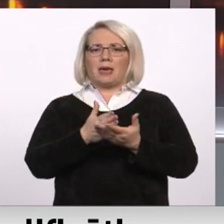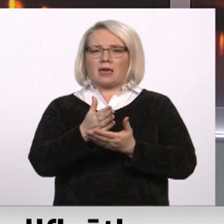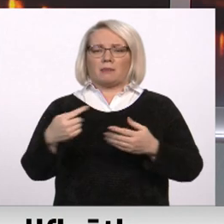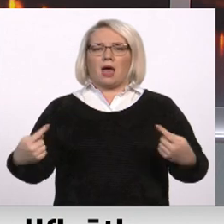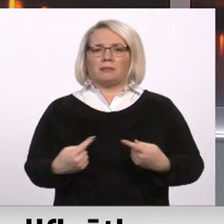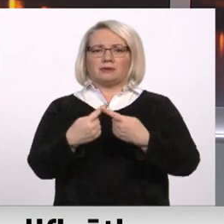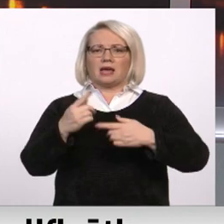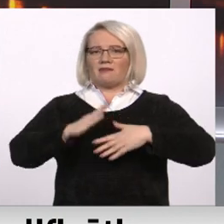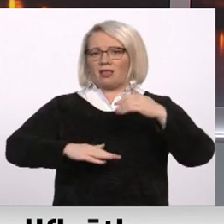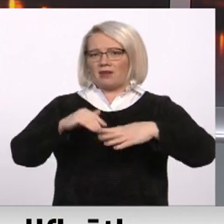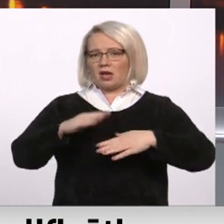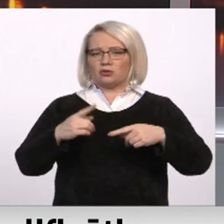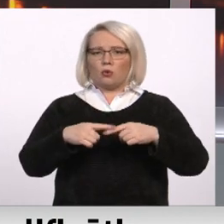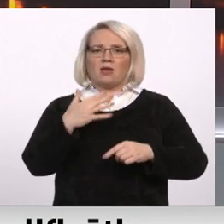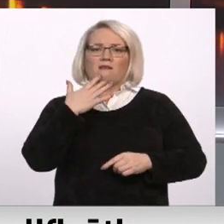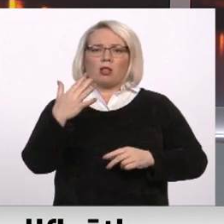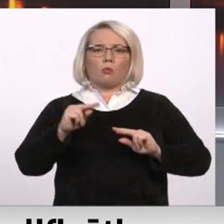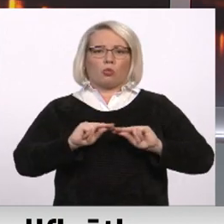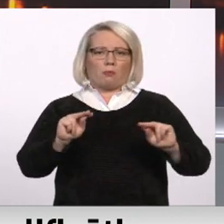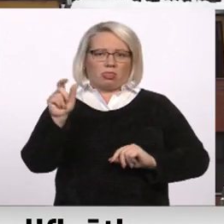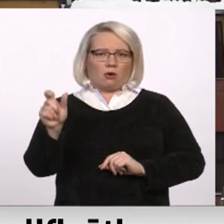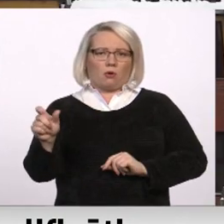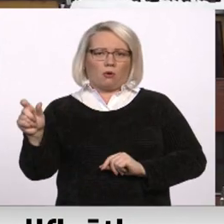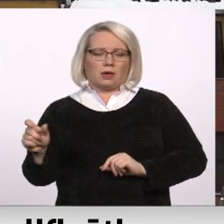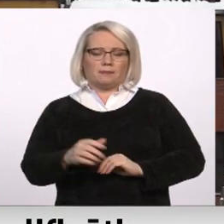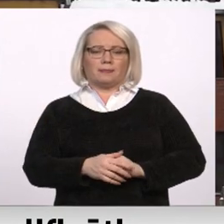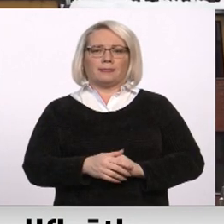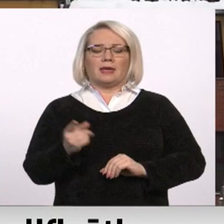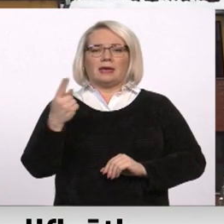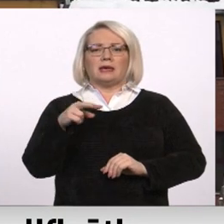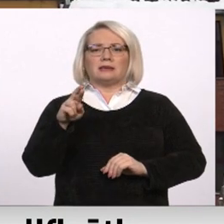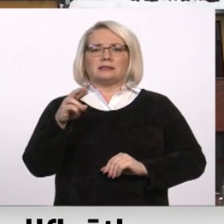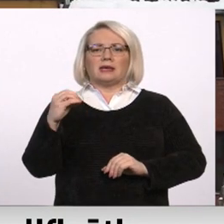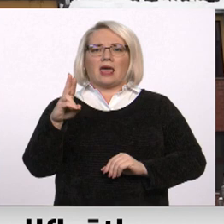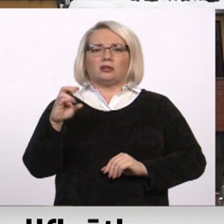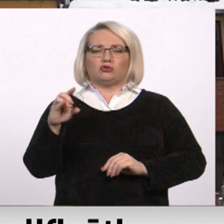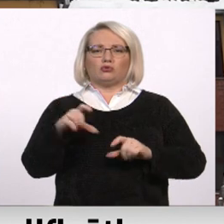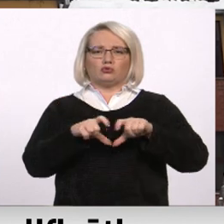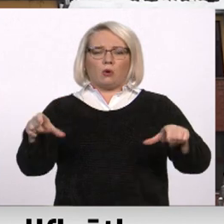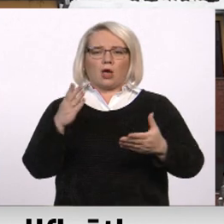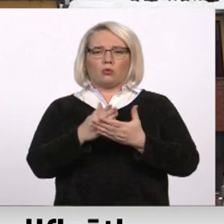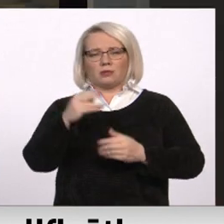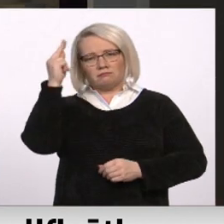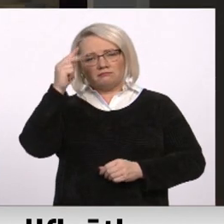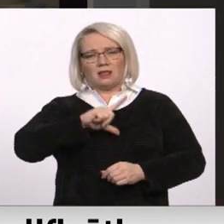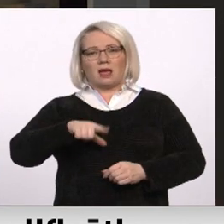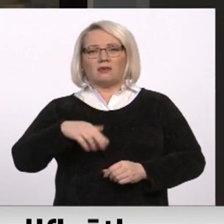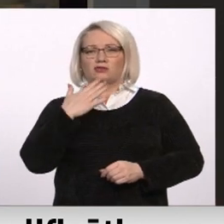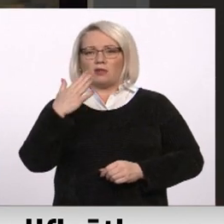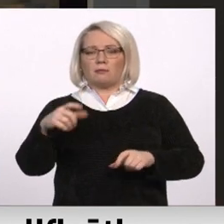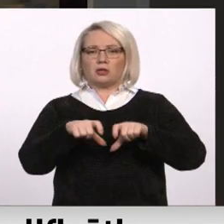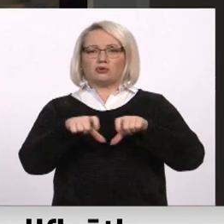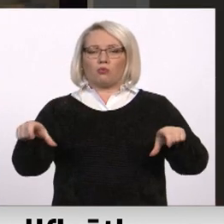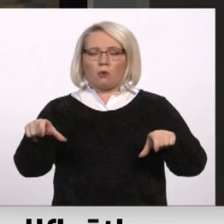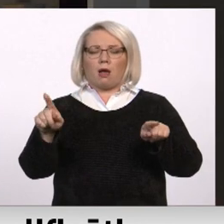atbilstīgas kvalifikācijas un valodu pedagogi. Strenču pamatskolā mācības notiek latviešu valodā, taču skola īsteno